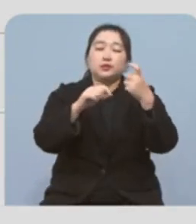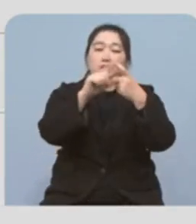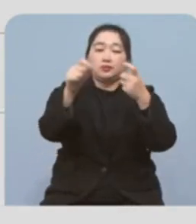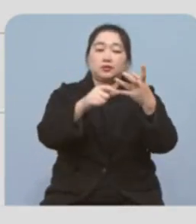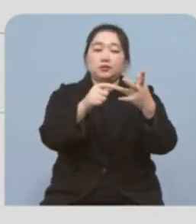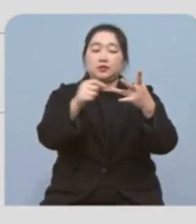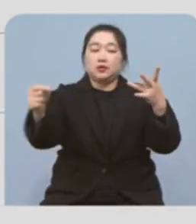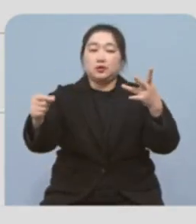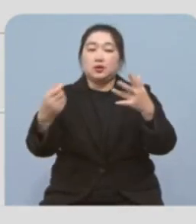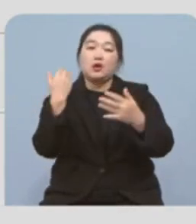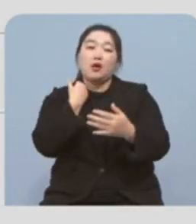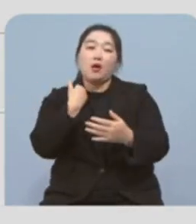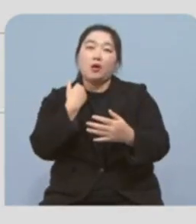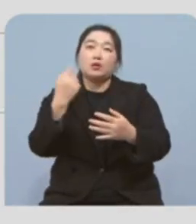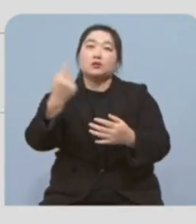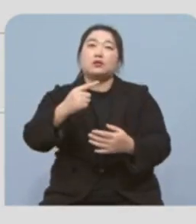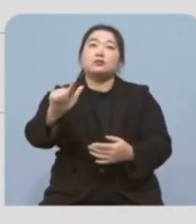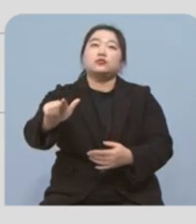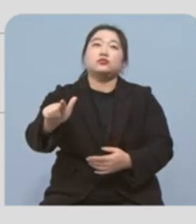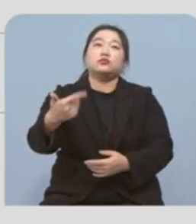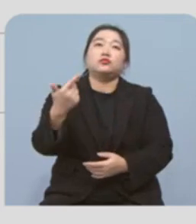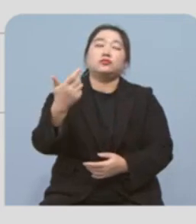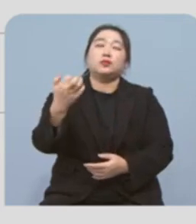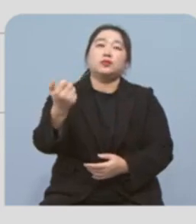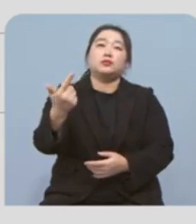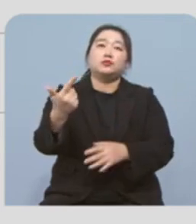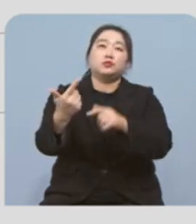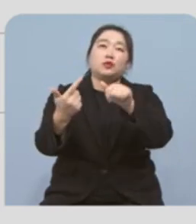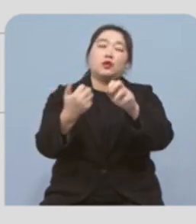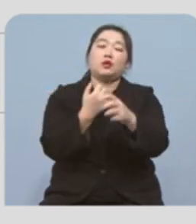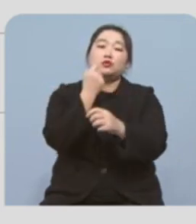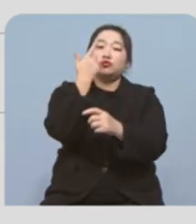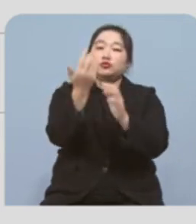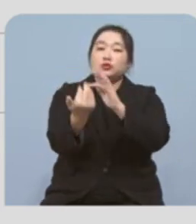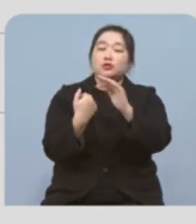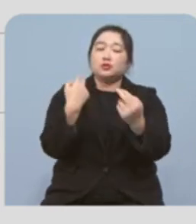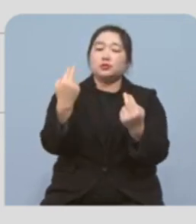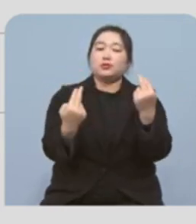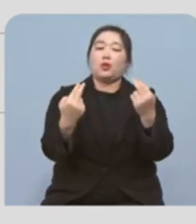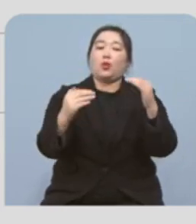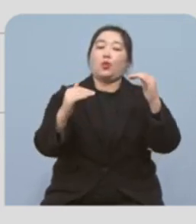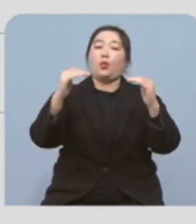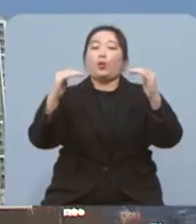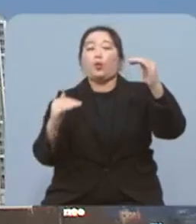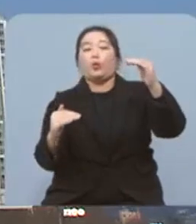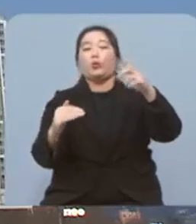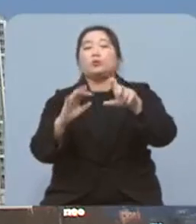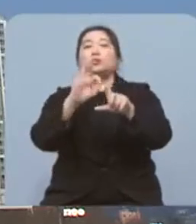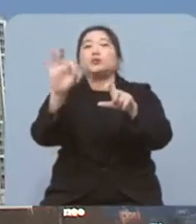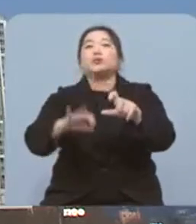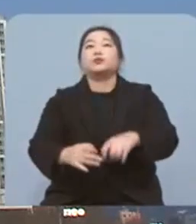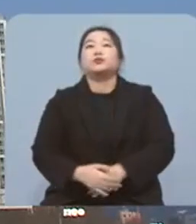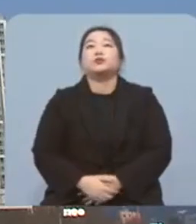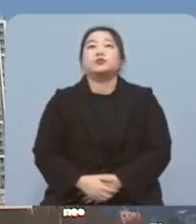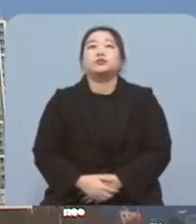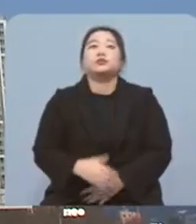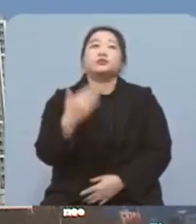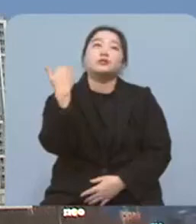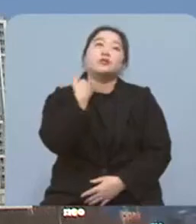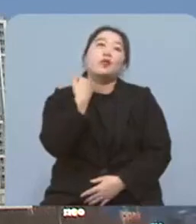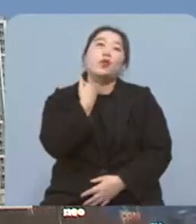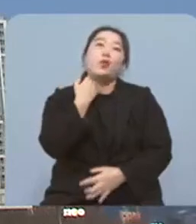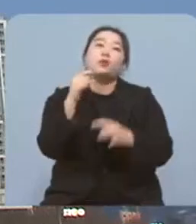매물은 166건 6개월 전과 비교해 15.6% 줄었습니다 전세 매물은